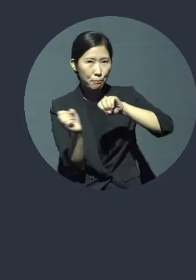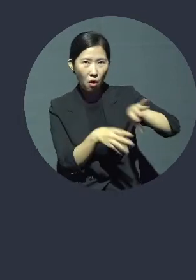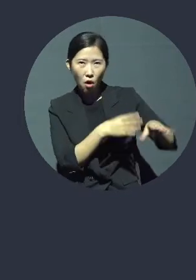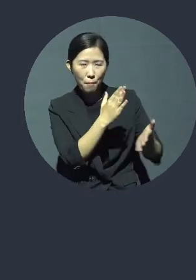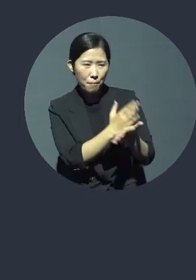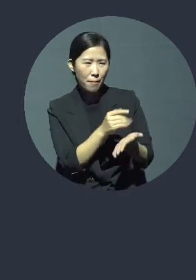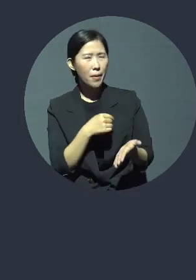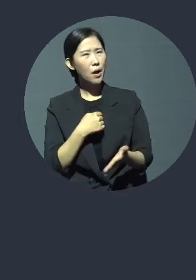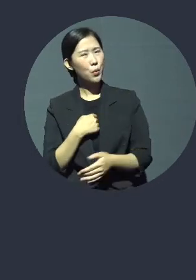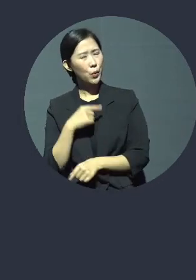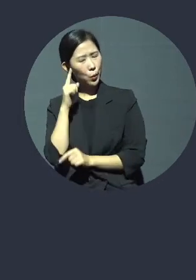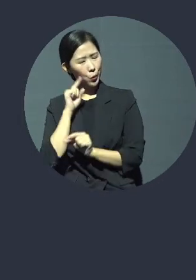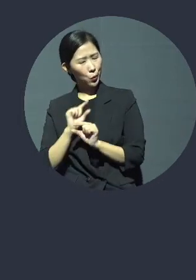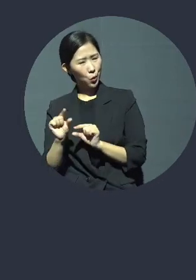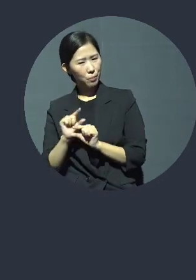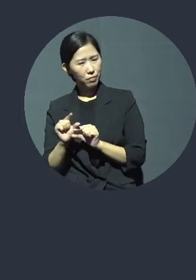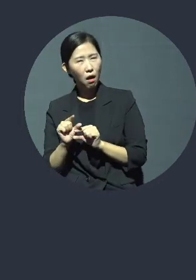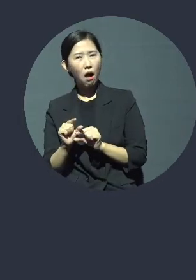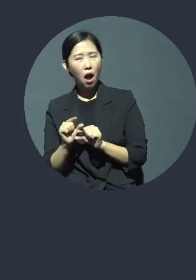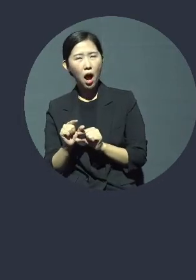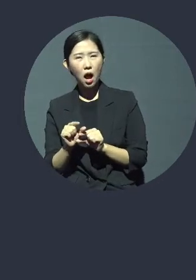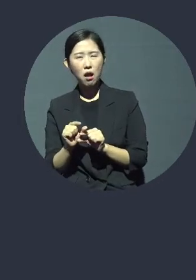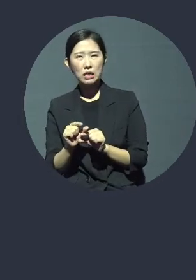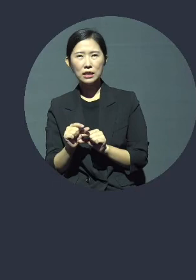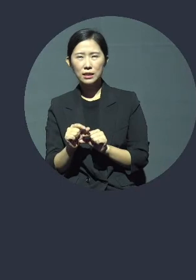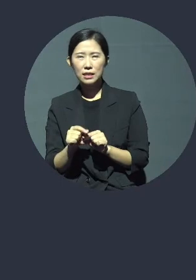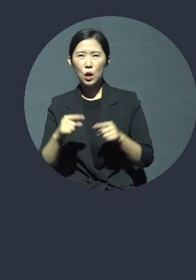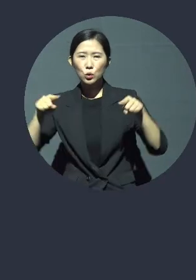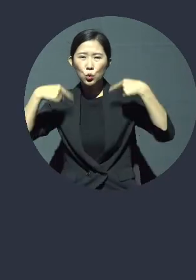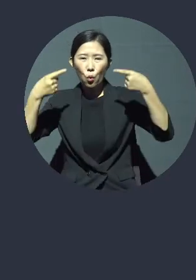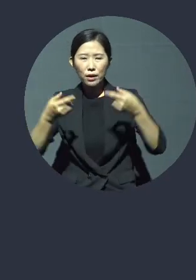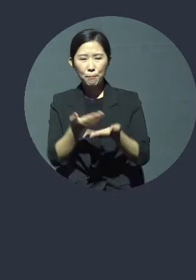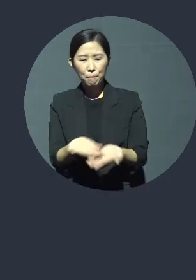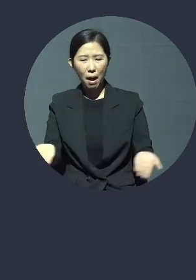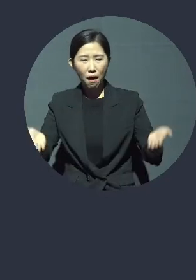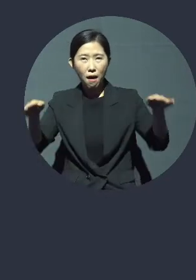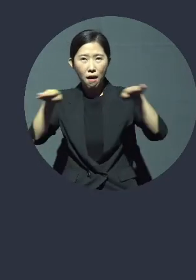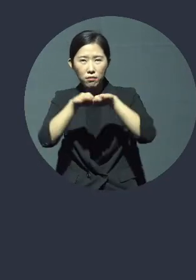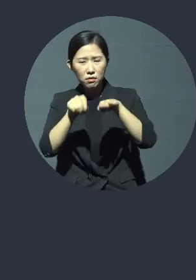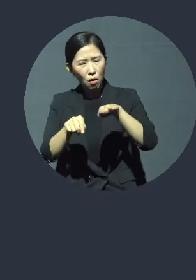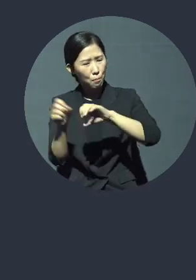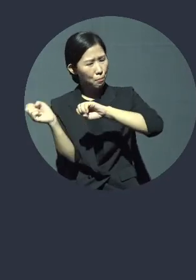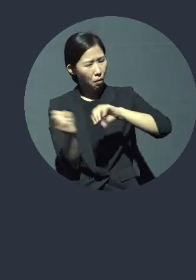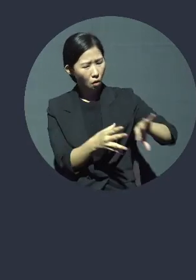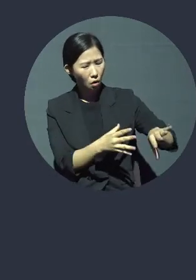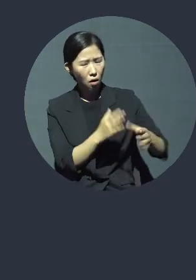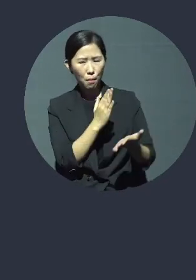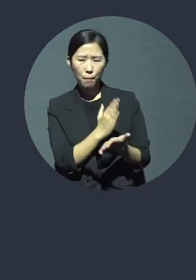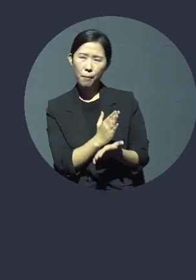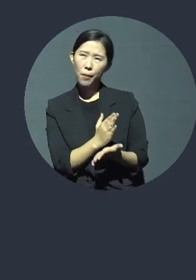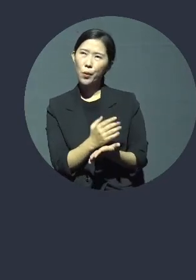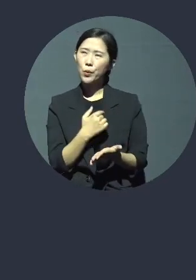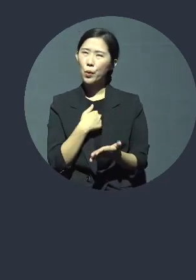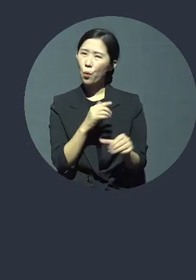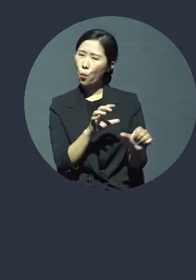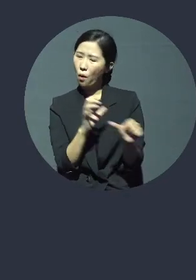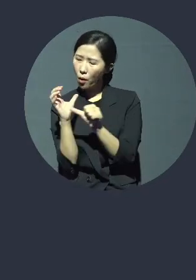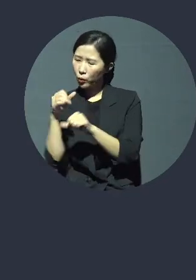고민했던 것은 이 폐기 처분되던 패키지 박스를 집에서 손쉽게 그려진 그리를 따라서 오리고